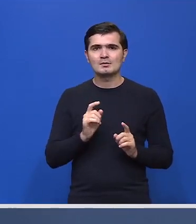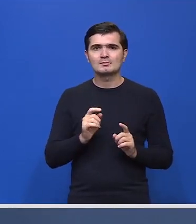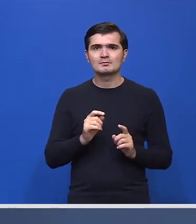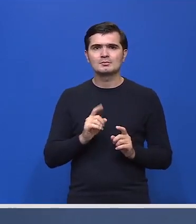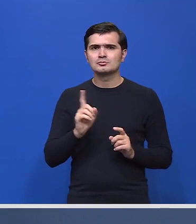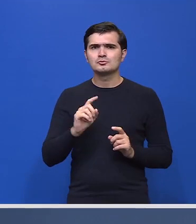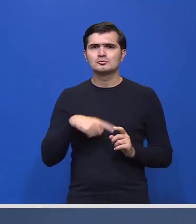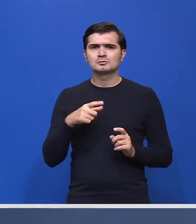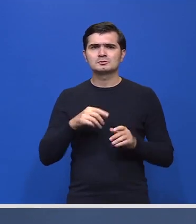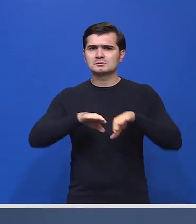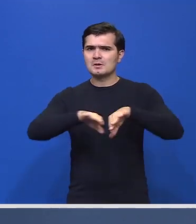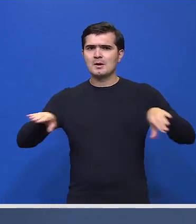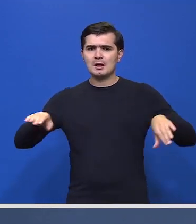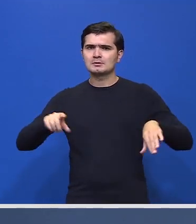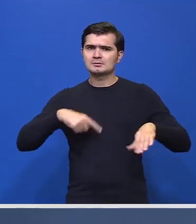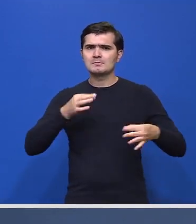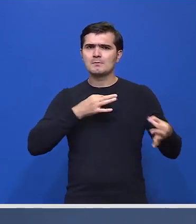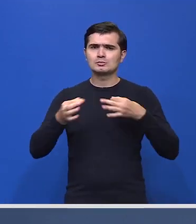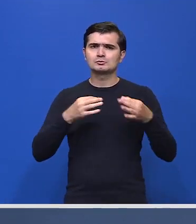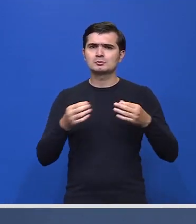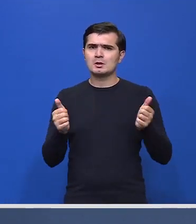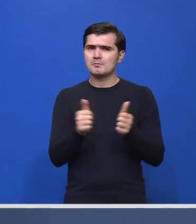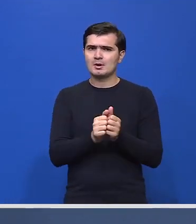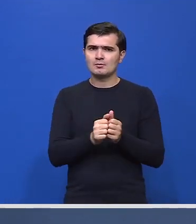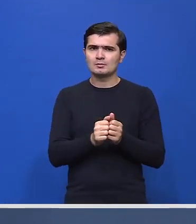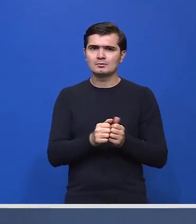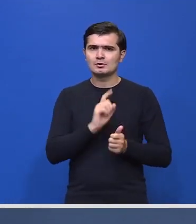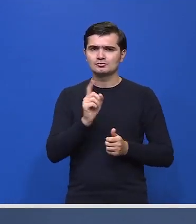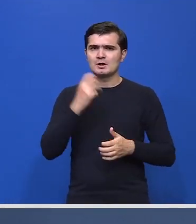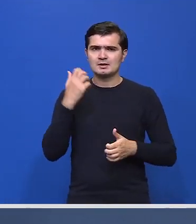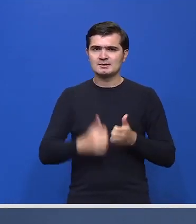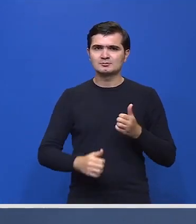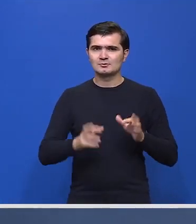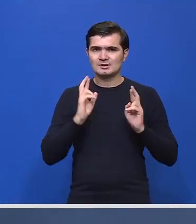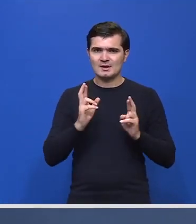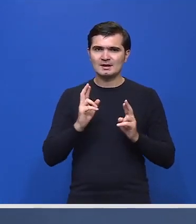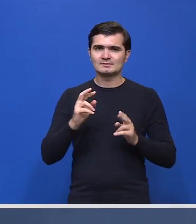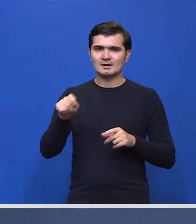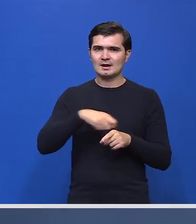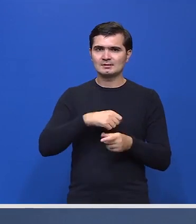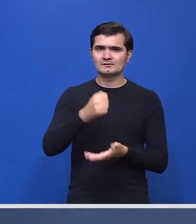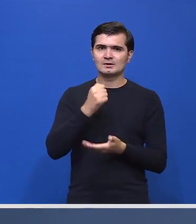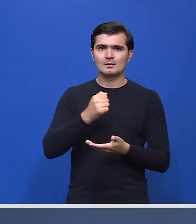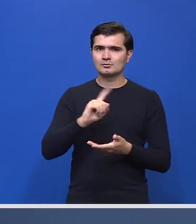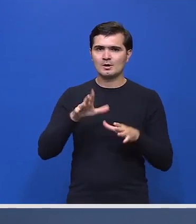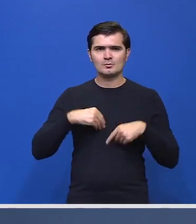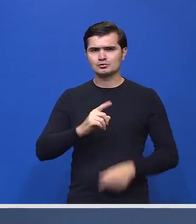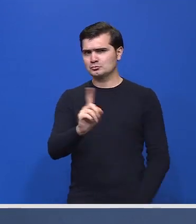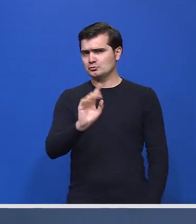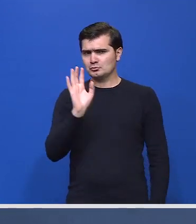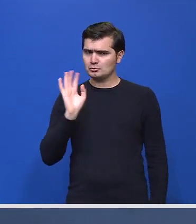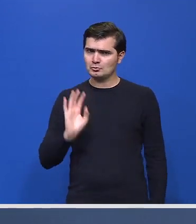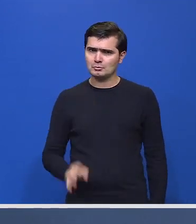sunt complementare, nu se exclud una pe cealaltă. Deci nu le spulbera speranța că la rectificare nu nici ar putea să primească acești... Nici de